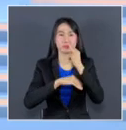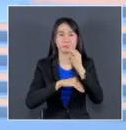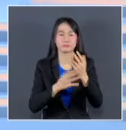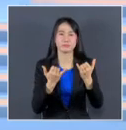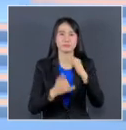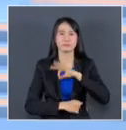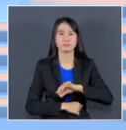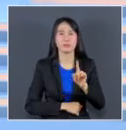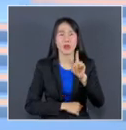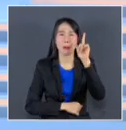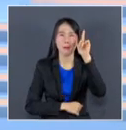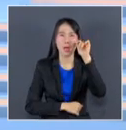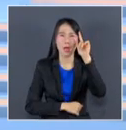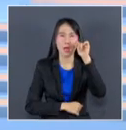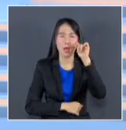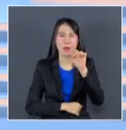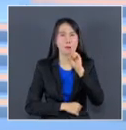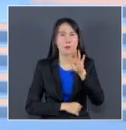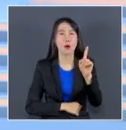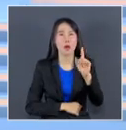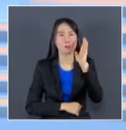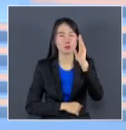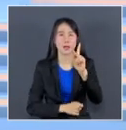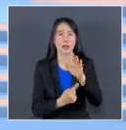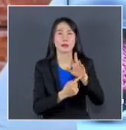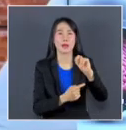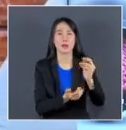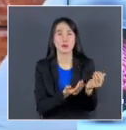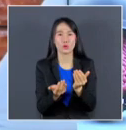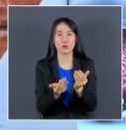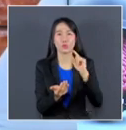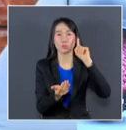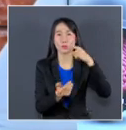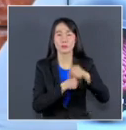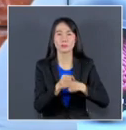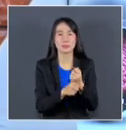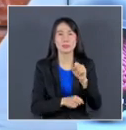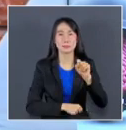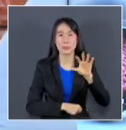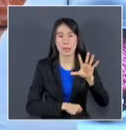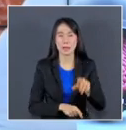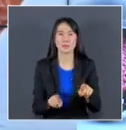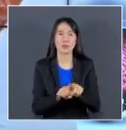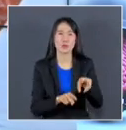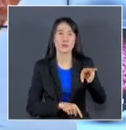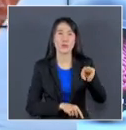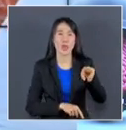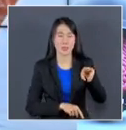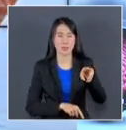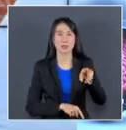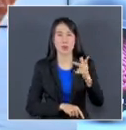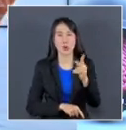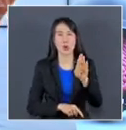ความทุกข์ของคนเป็นแม่คุณผู้ชมมาร้องคุณกันจอมพลังบอกว่าลูกสาวอายุ15ปีลูกสาวเนี่ยถูกแฟนหนุ่มที่เพิ่งคบหากัน